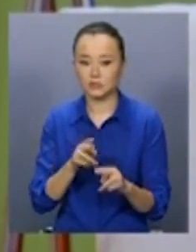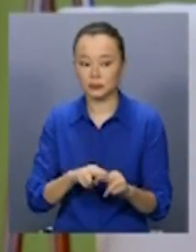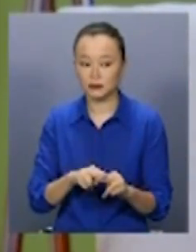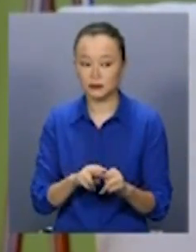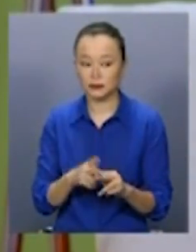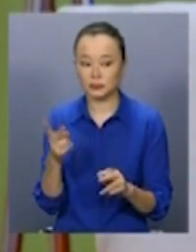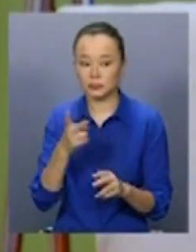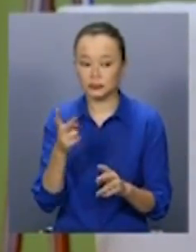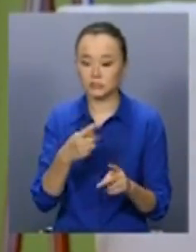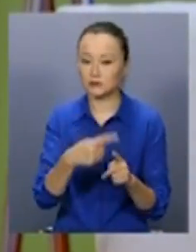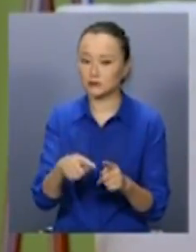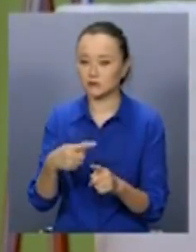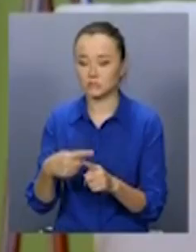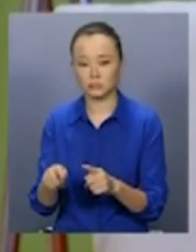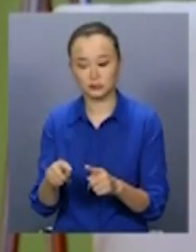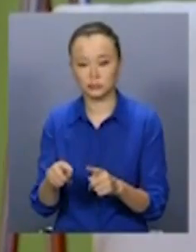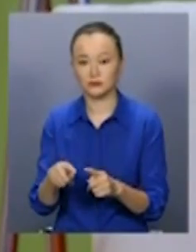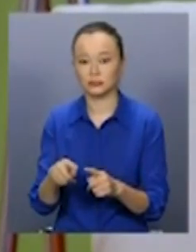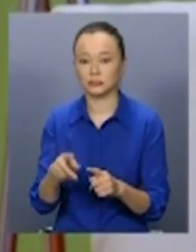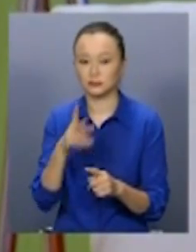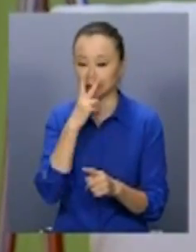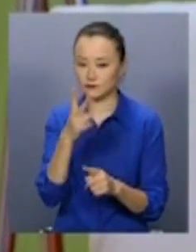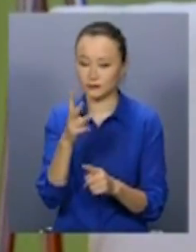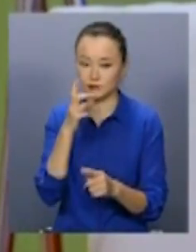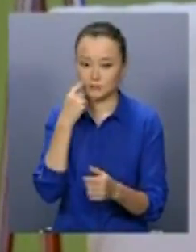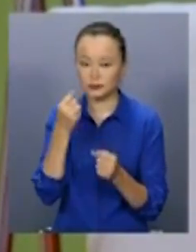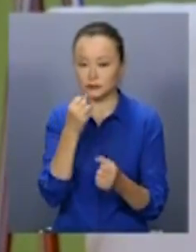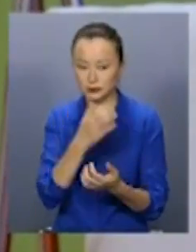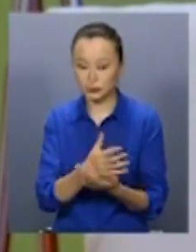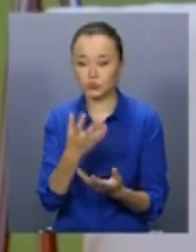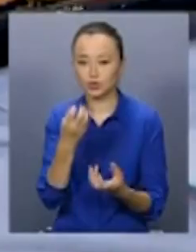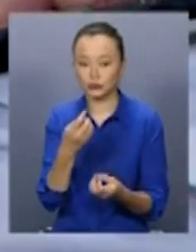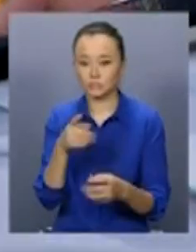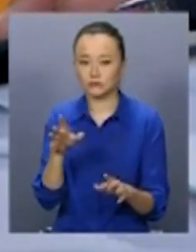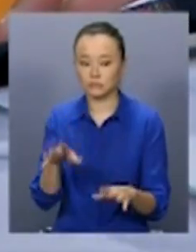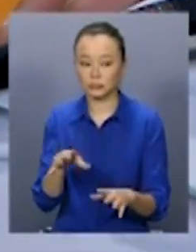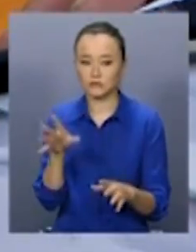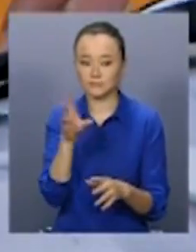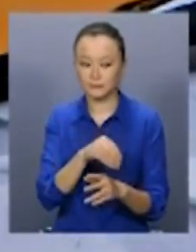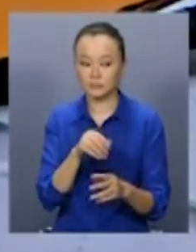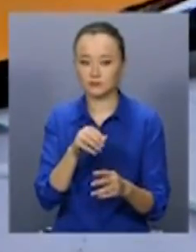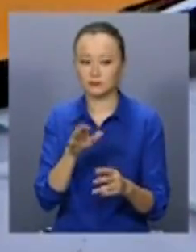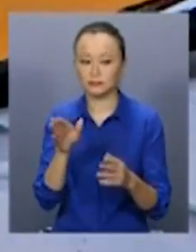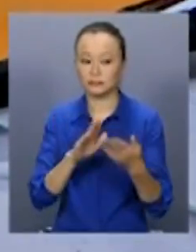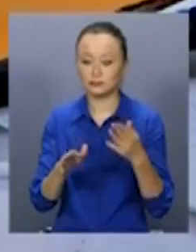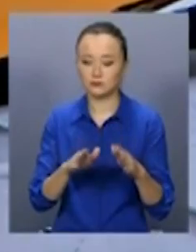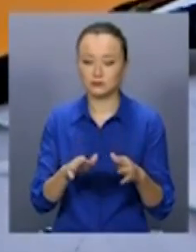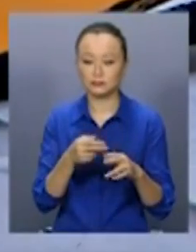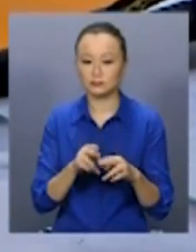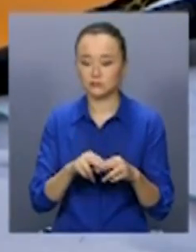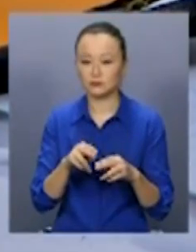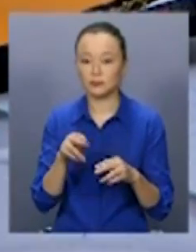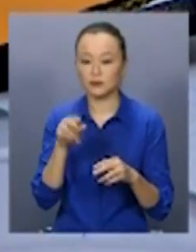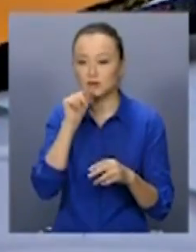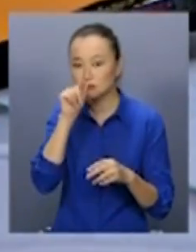сол екеуінің айырмашылығы көрініп тұрады. Және де барлық сол жерде қозғалыстардың барлығы жаңағы